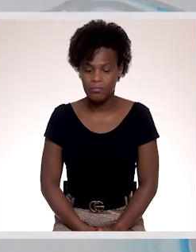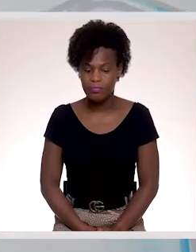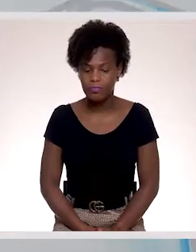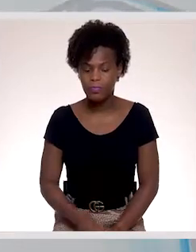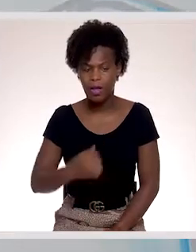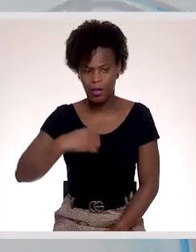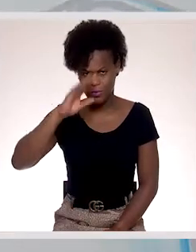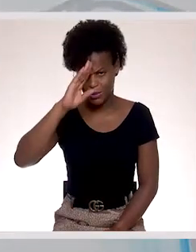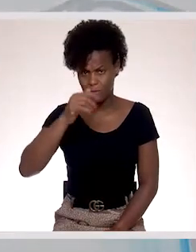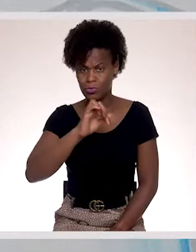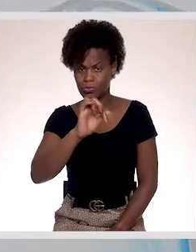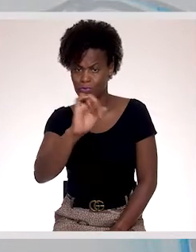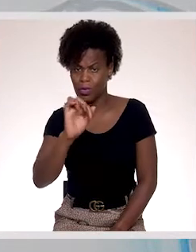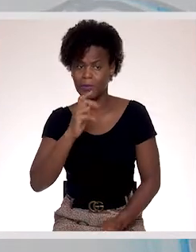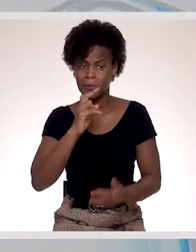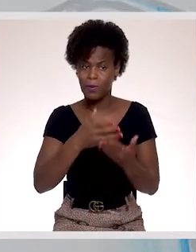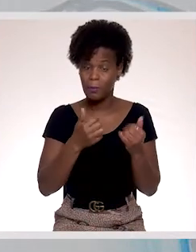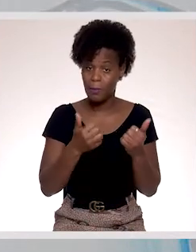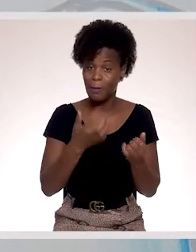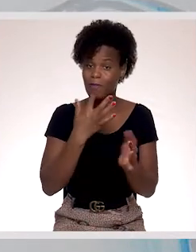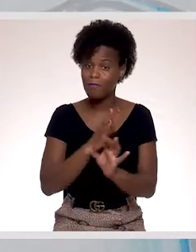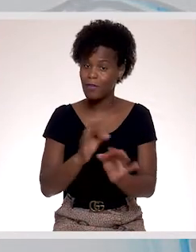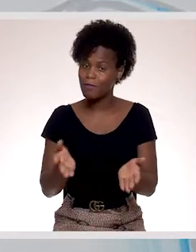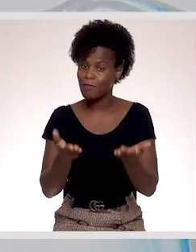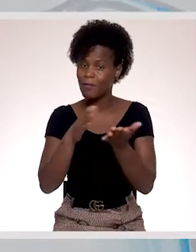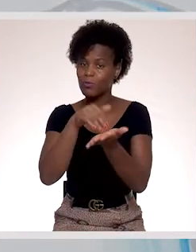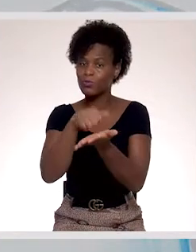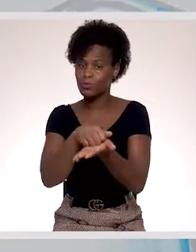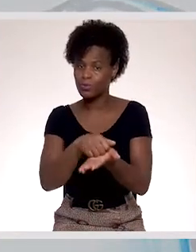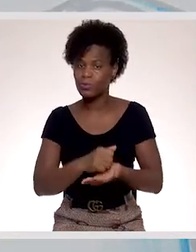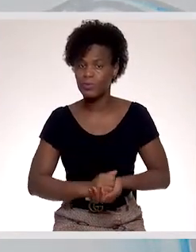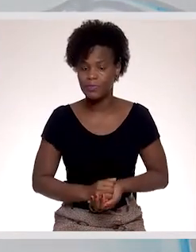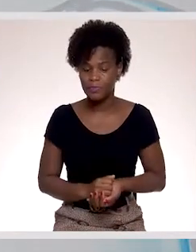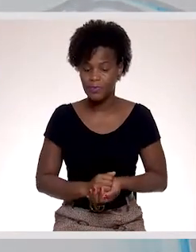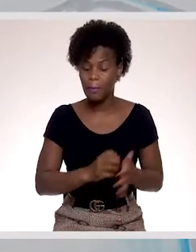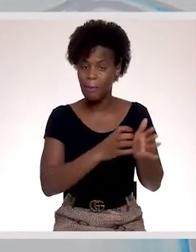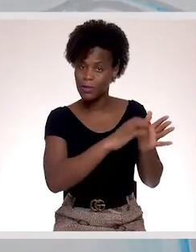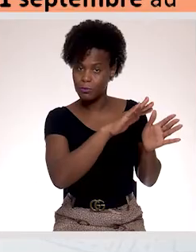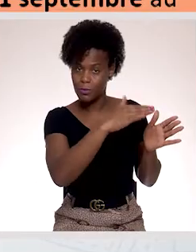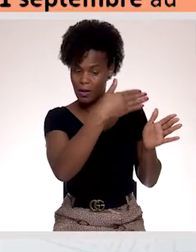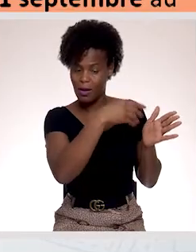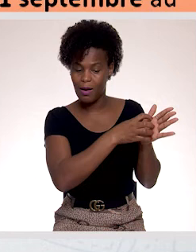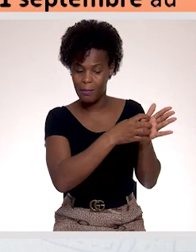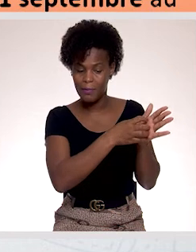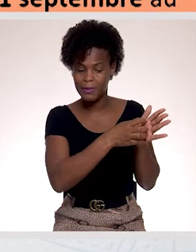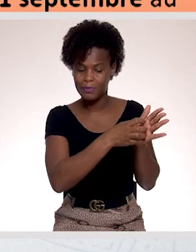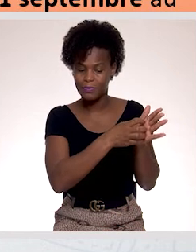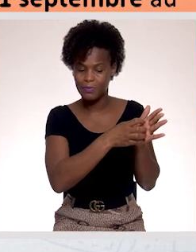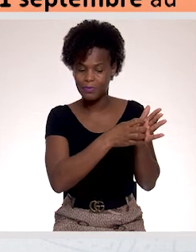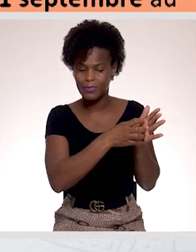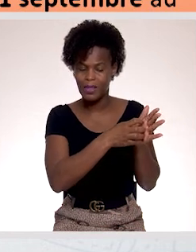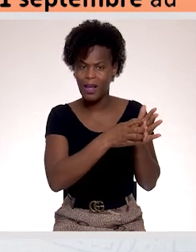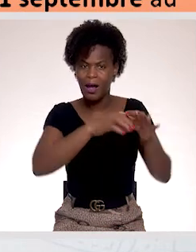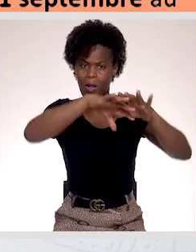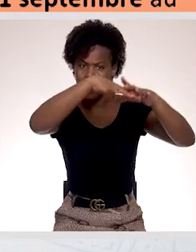Je sais que tu as trouvé les bonnes réponses. Parfait, on y va, on corrige. Première image, le bonhomme